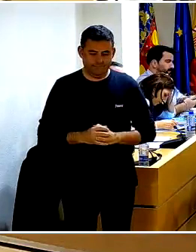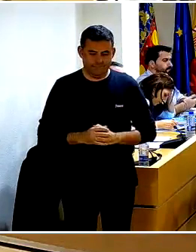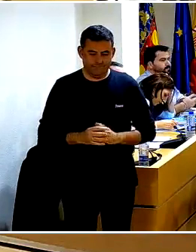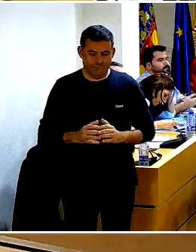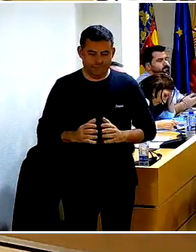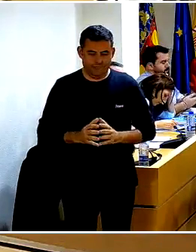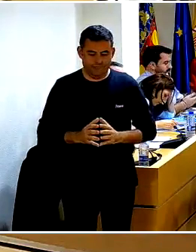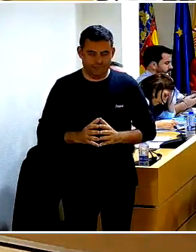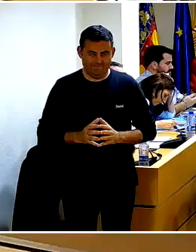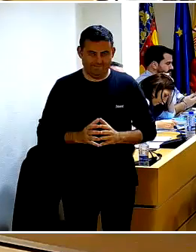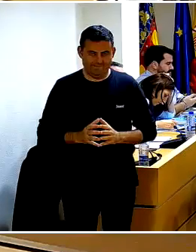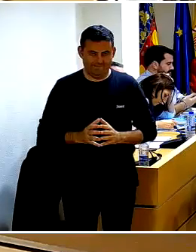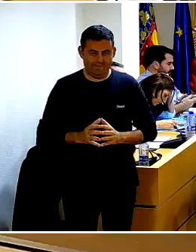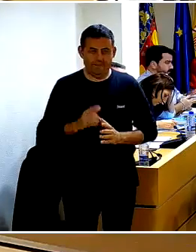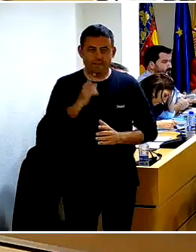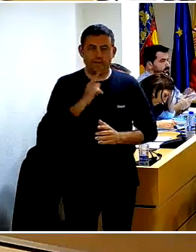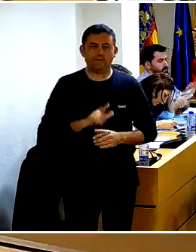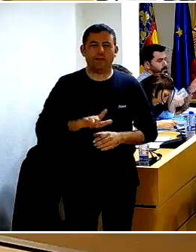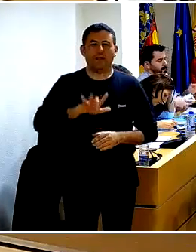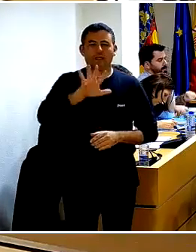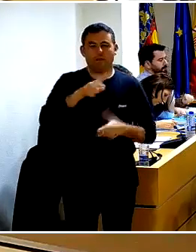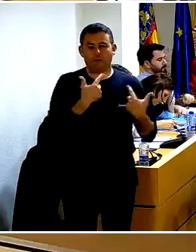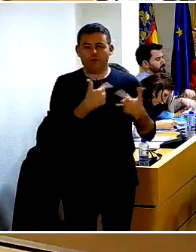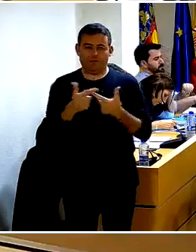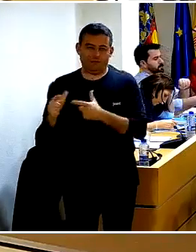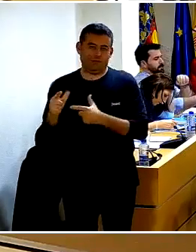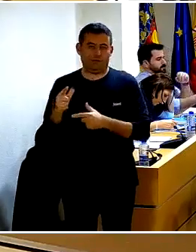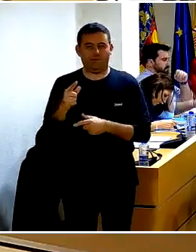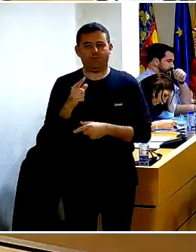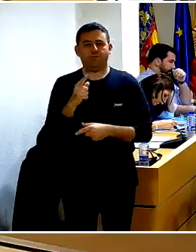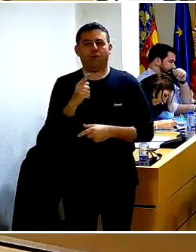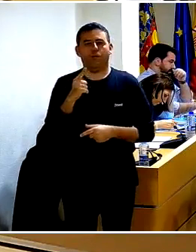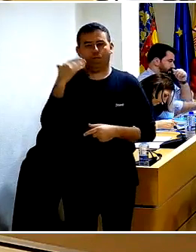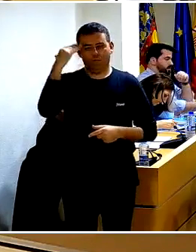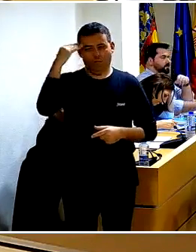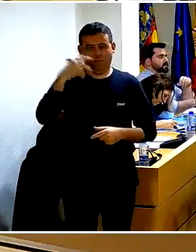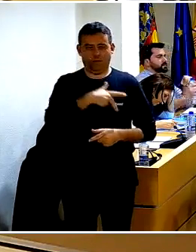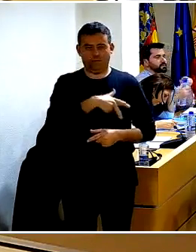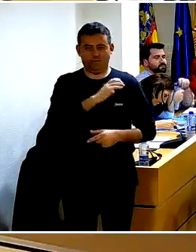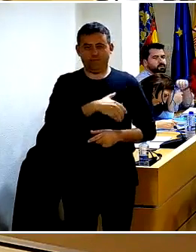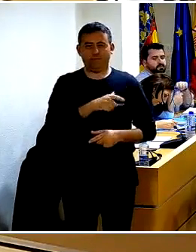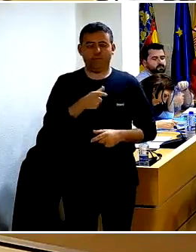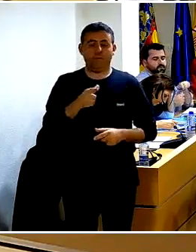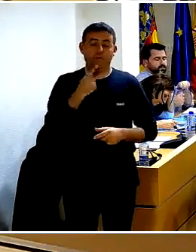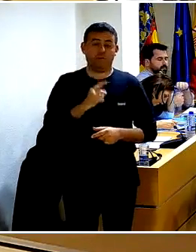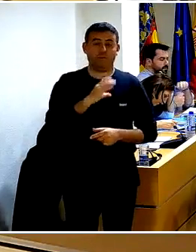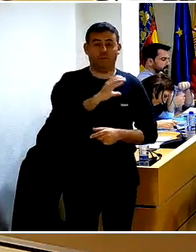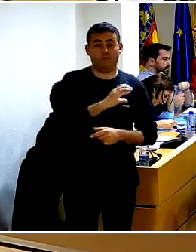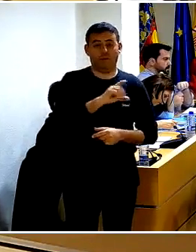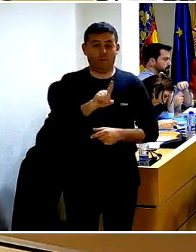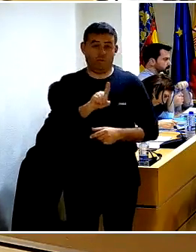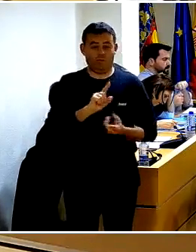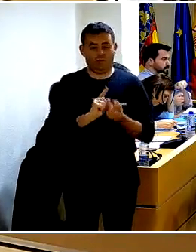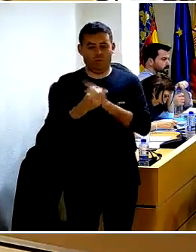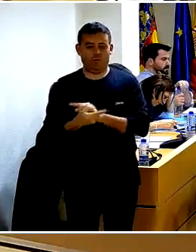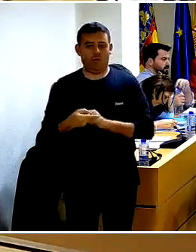figuren 5 places d'oficial de policia en grup B que s'han modificat de grup C1 al B.